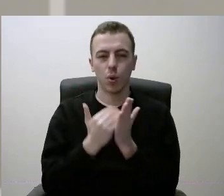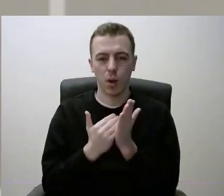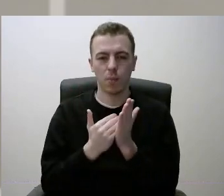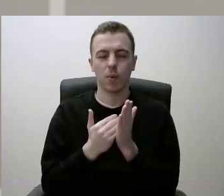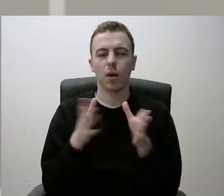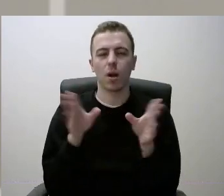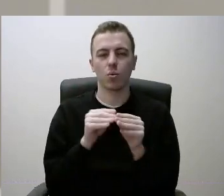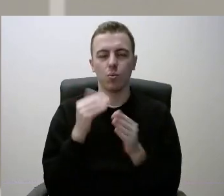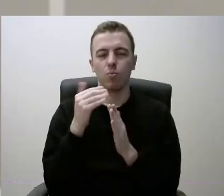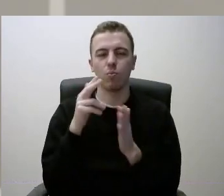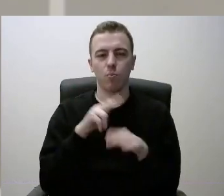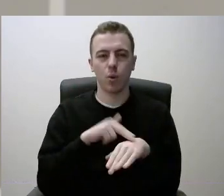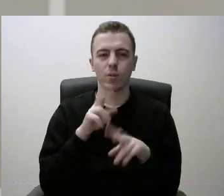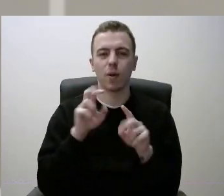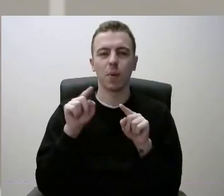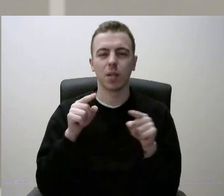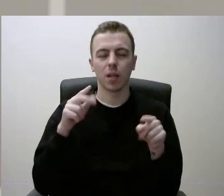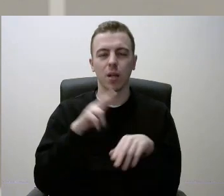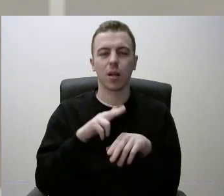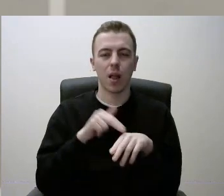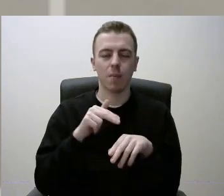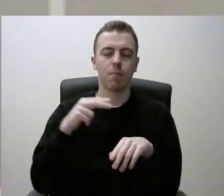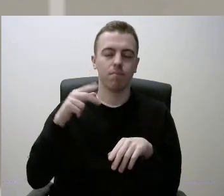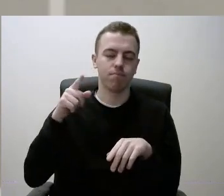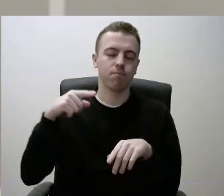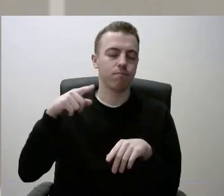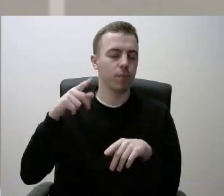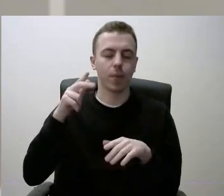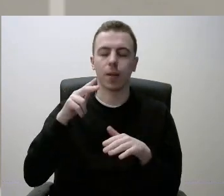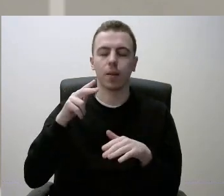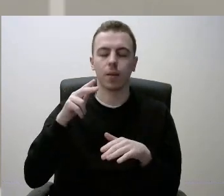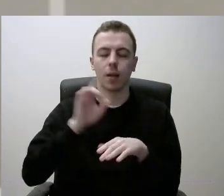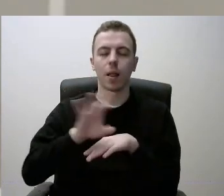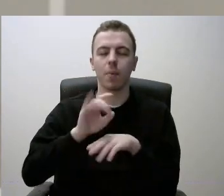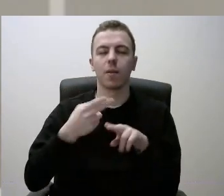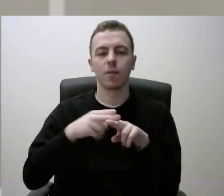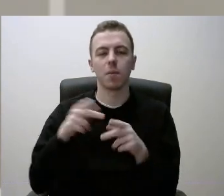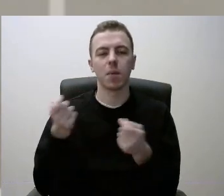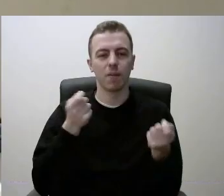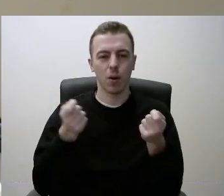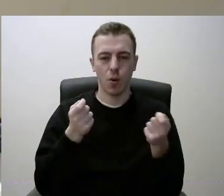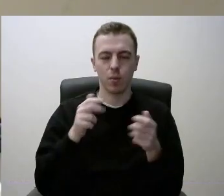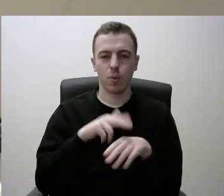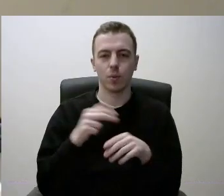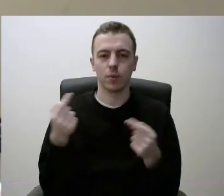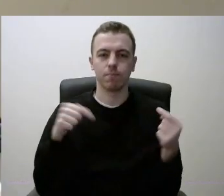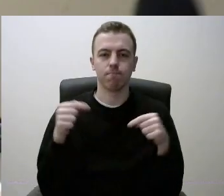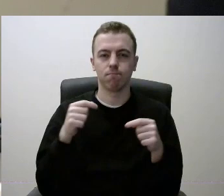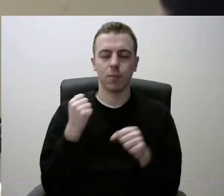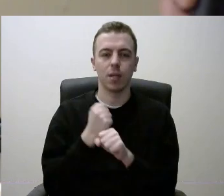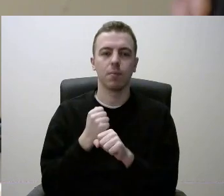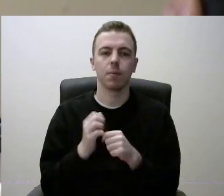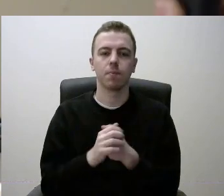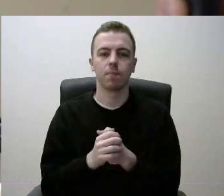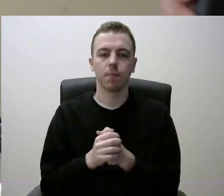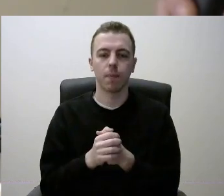policija, kad skatinti Klaipėdą pritraukimą policijos pareigūnų, užpildant tą vadinamąją etatų trūkumo klausimą. Dėkuoju, Saulius